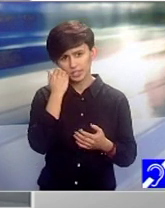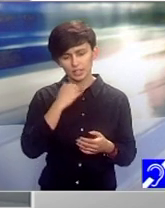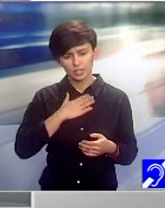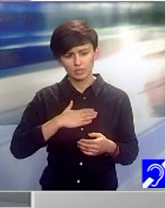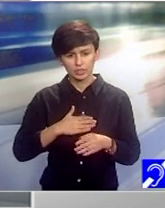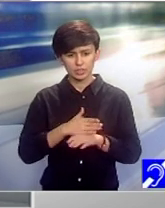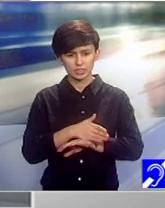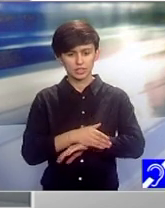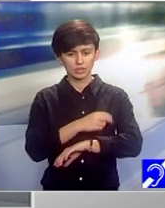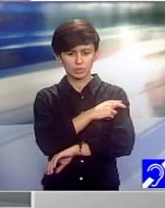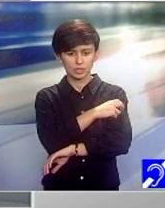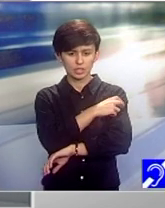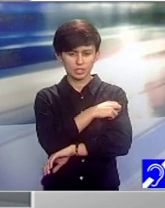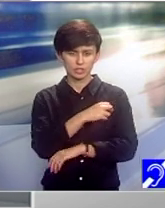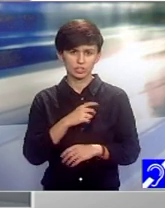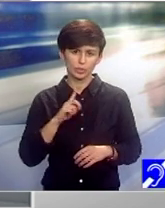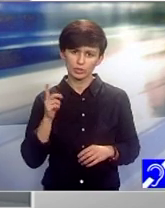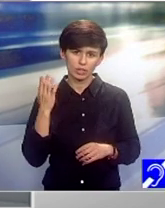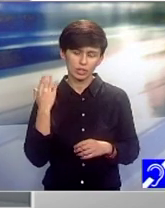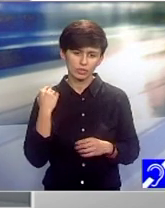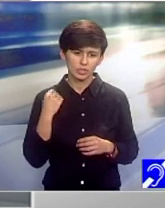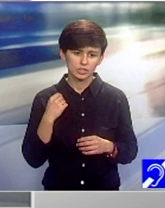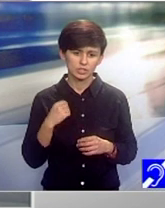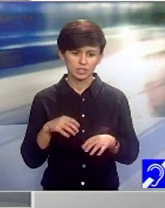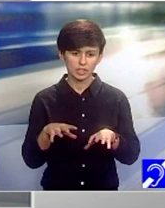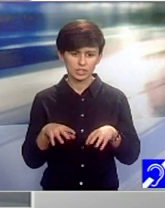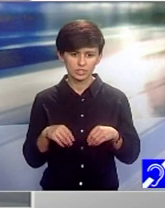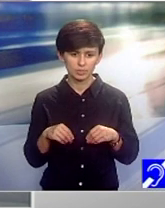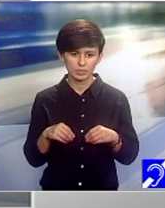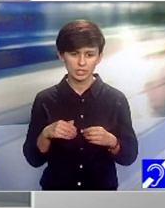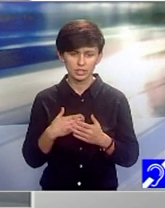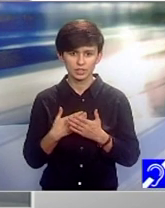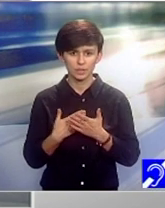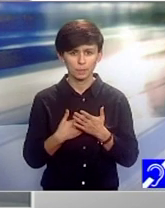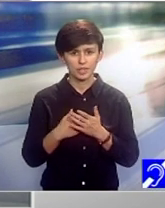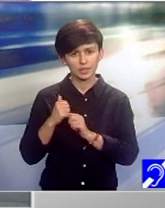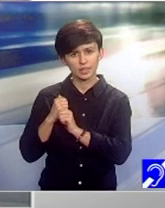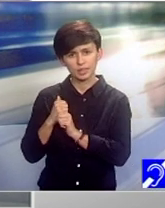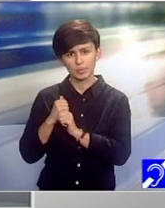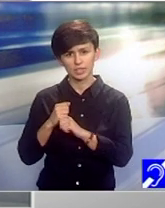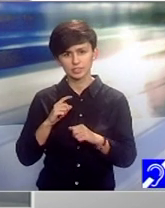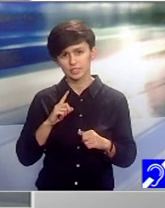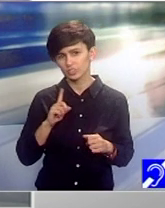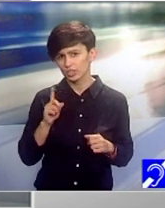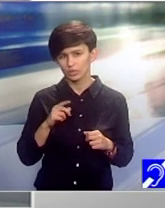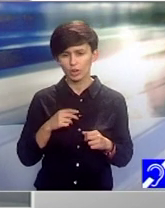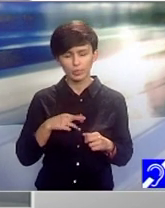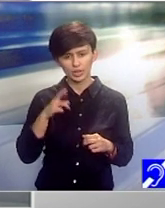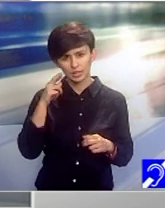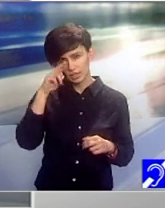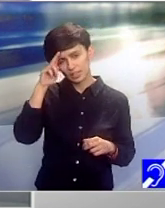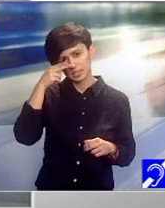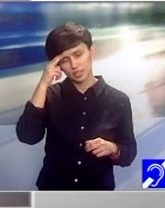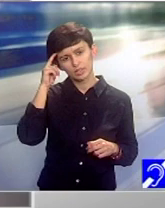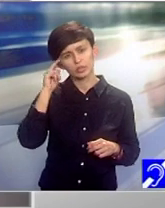liceu, nu am fost acceptat, deci nu m-au lăsat paginții să intru, deoarece poza de pe, ca zic așa,